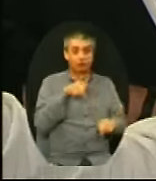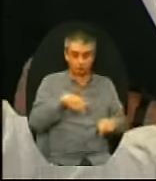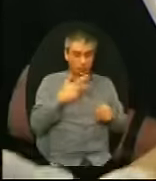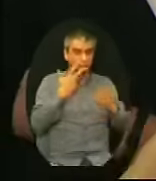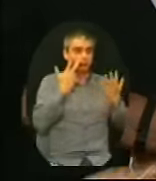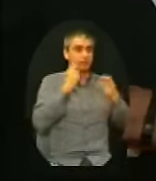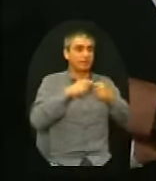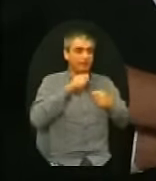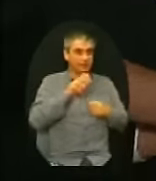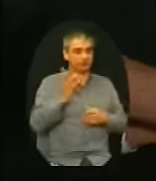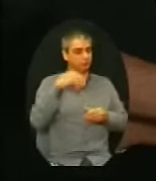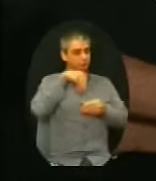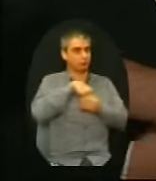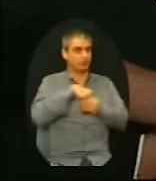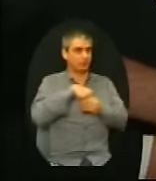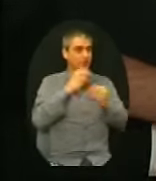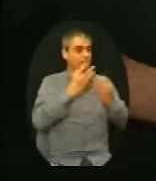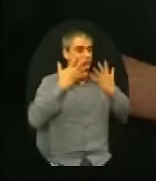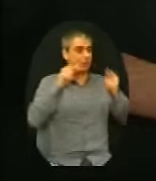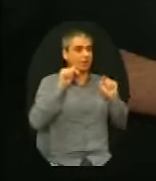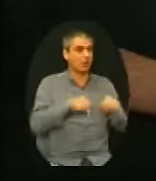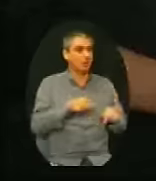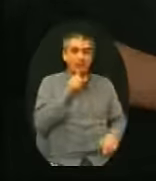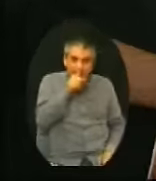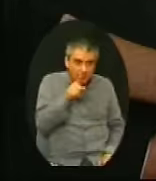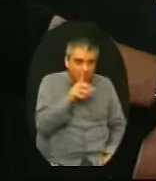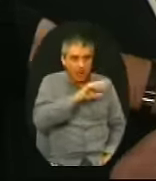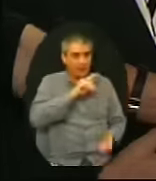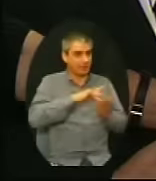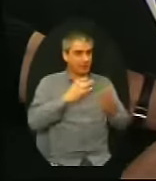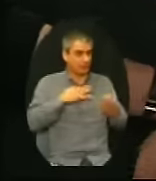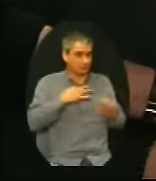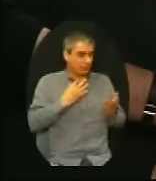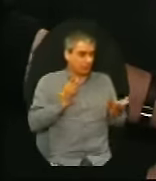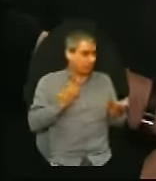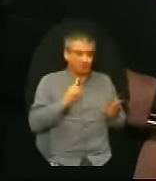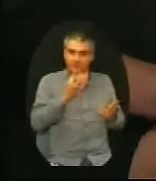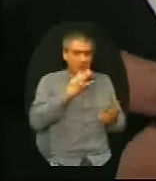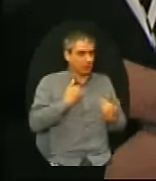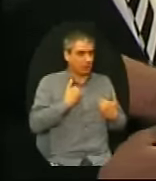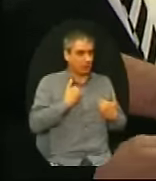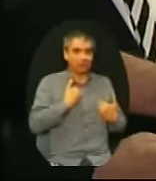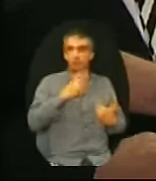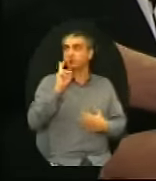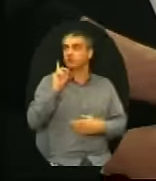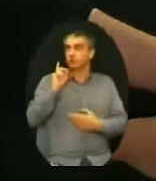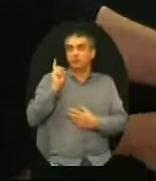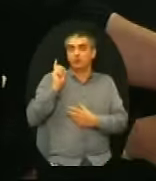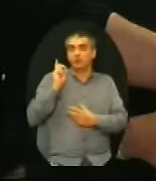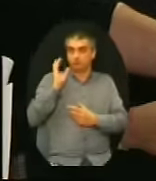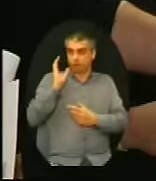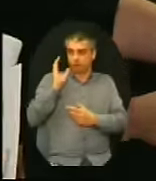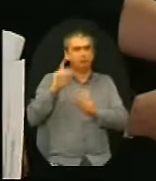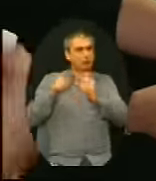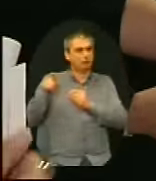חברי כנסת לקחו חלק בעניין הגדול הזה, ואתה לקחת מקום שלי משום מה, אפילו לא שאלת אותי. יש אנשים שאמרתם